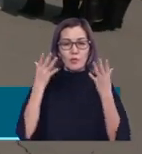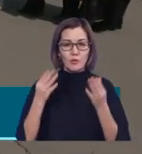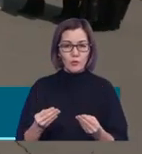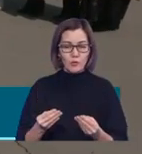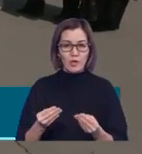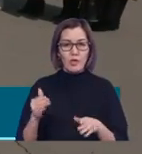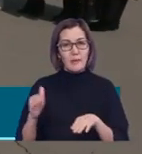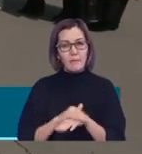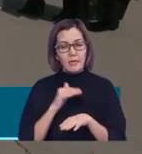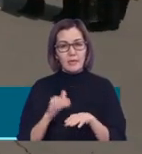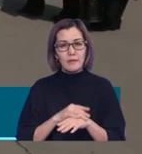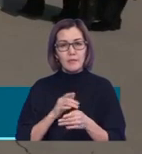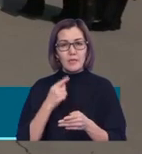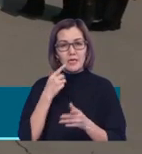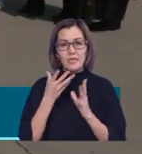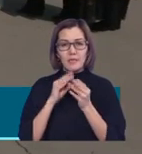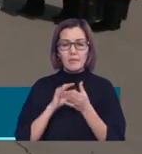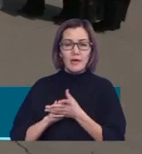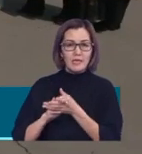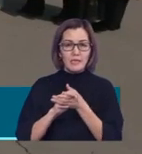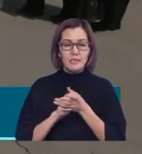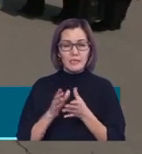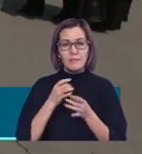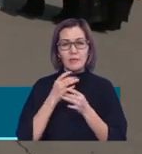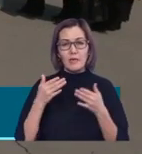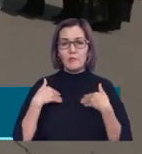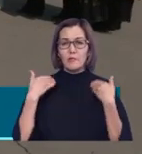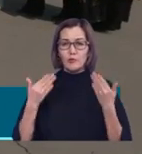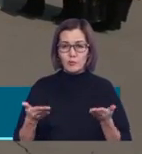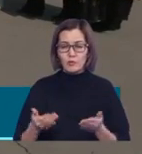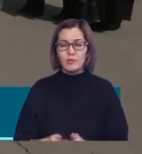Өзара мейірім мен ынтымақтың, ізгілік пен құрметтің мейрамы құтты